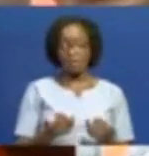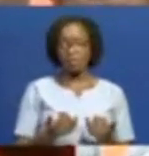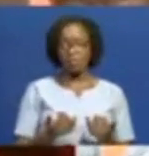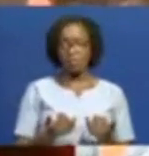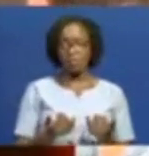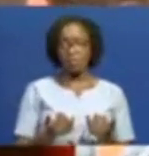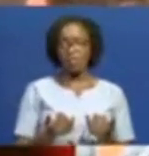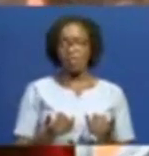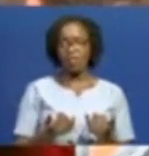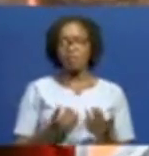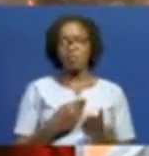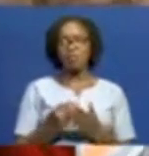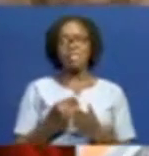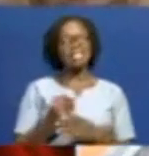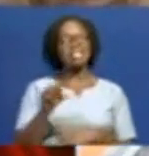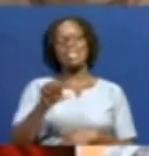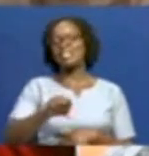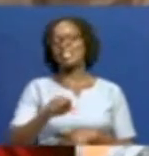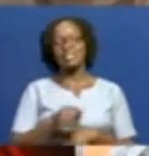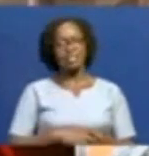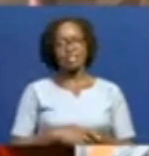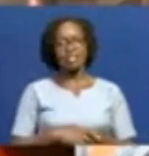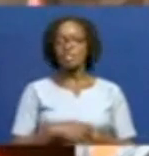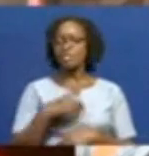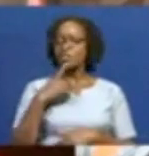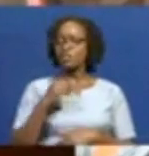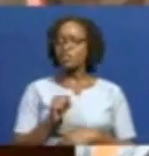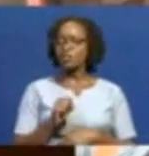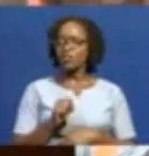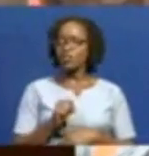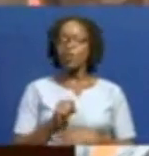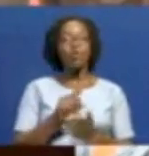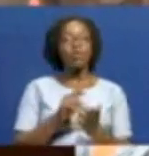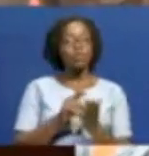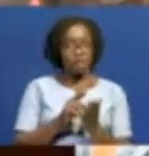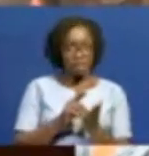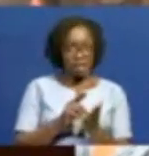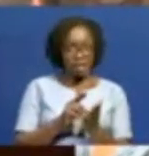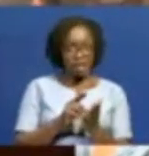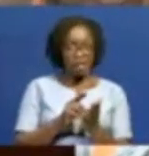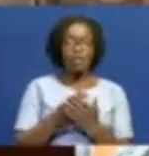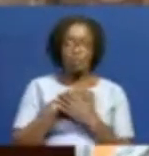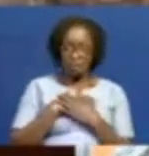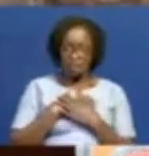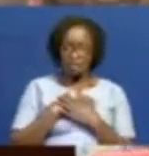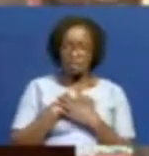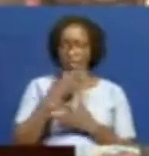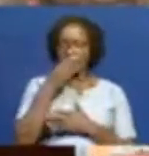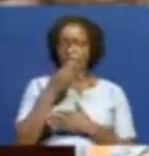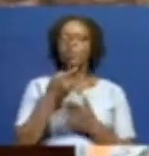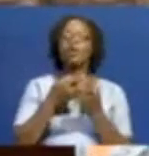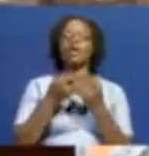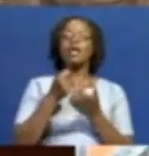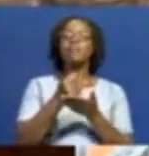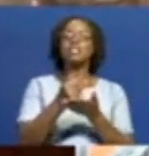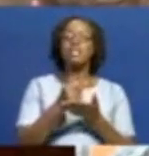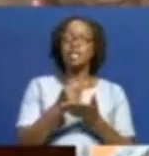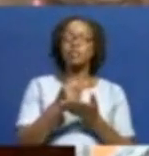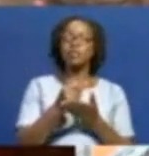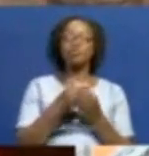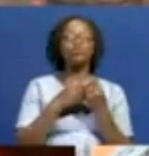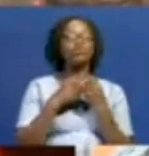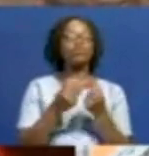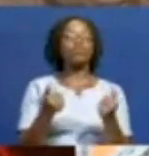hiyo pesa iwasi. So, bwana lakitari, Rais Samoei Ruto, ingilia kati, utunyoshei